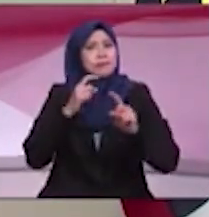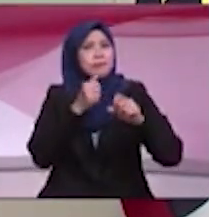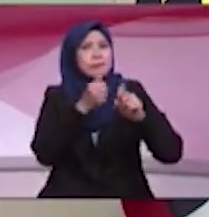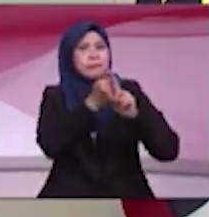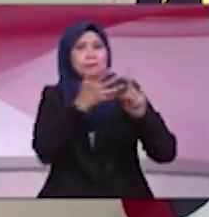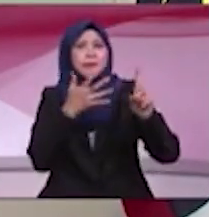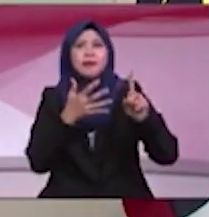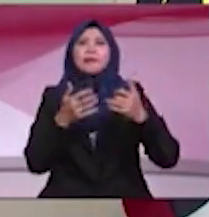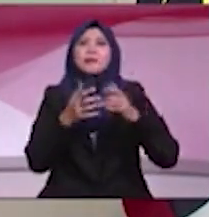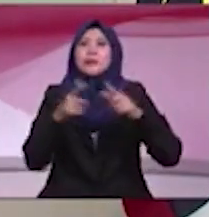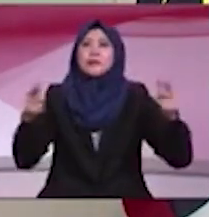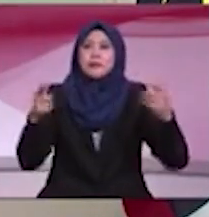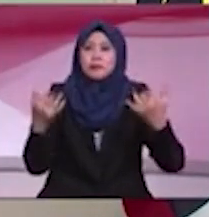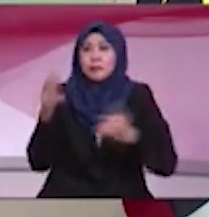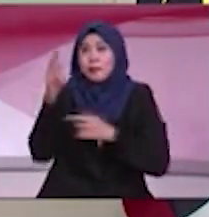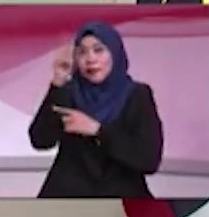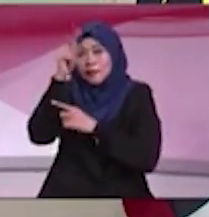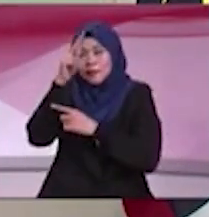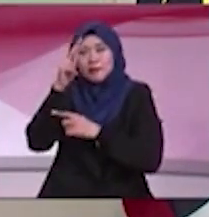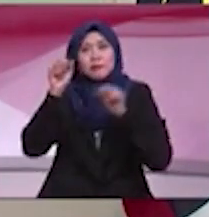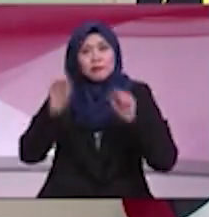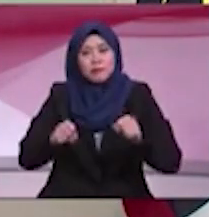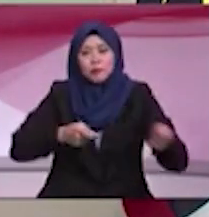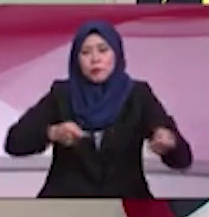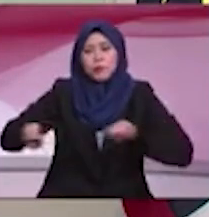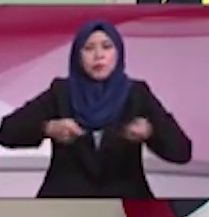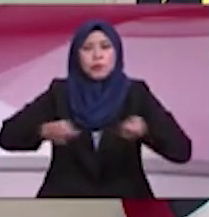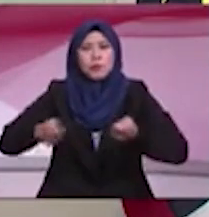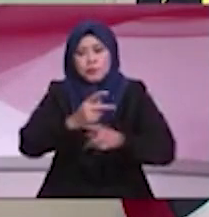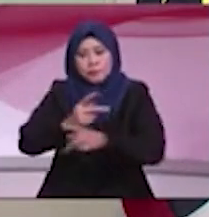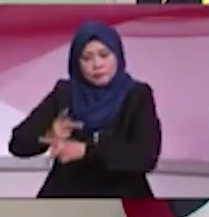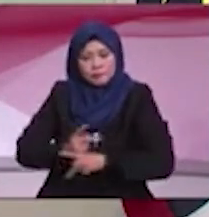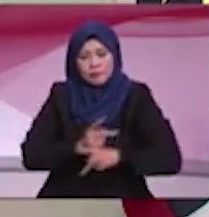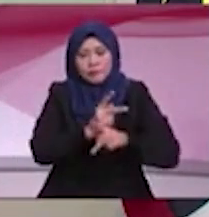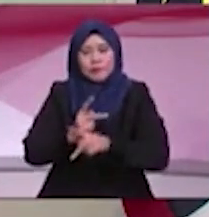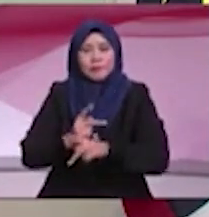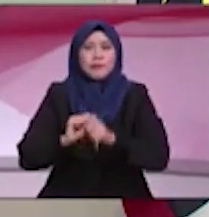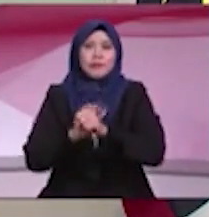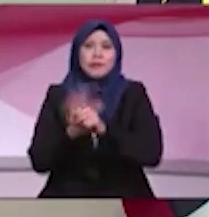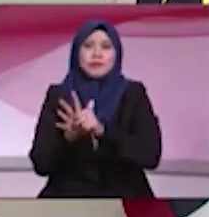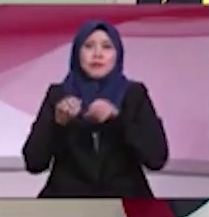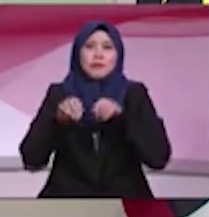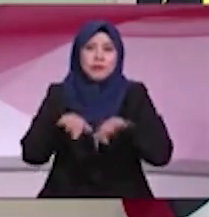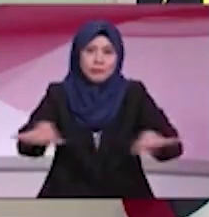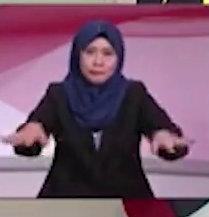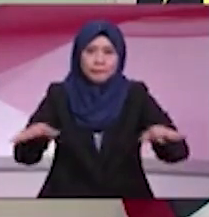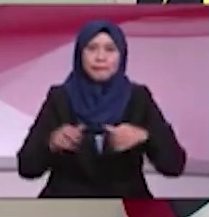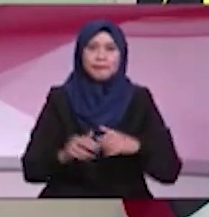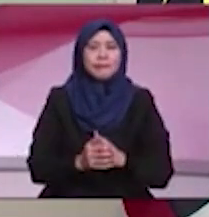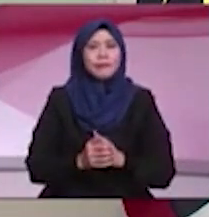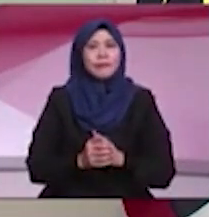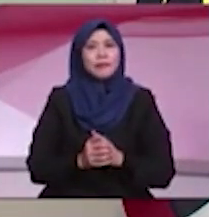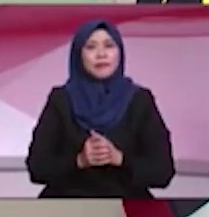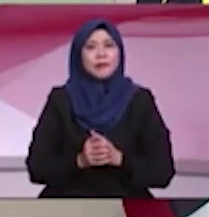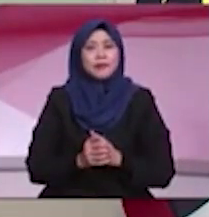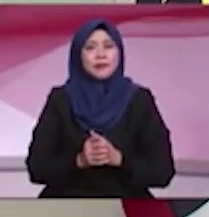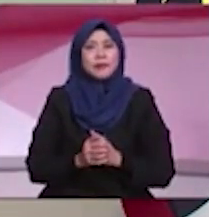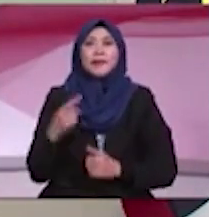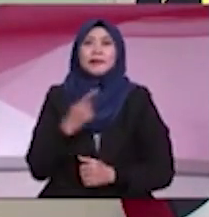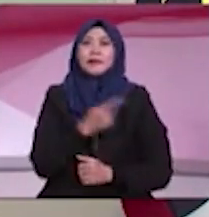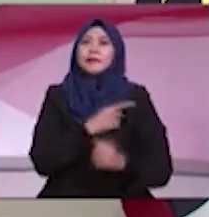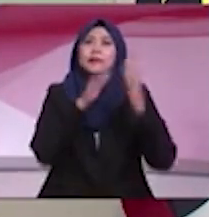kepada user kerajaan dalam mengawal penularan jangkitan komik 16 maka kita